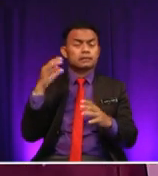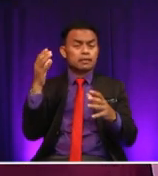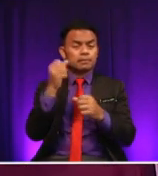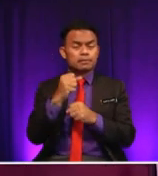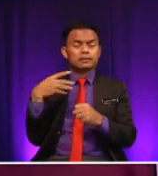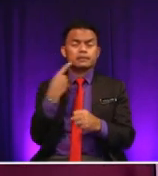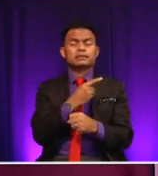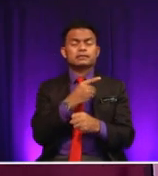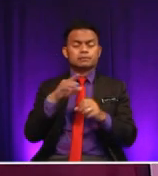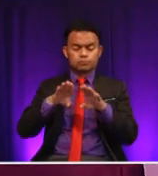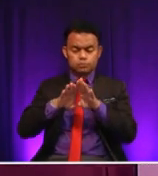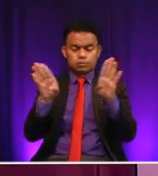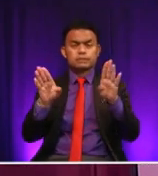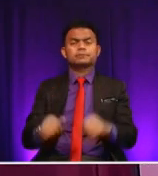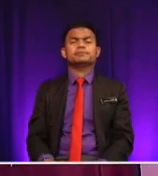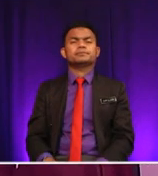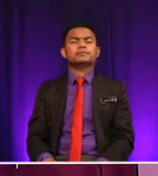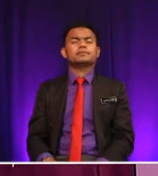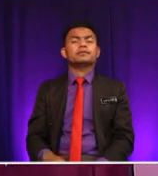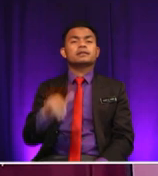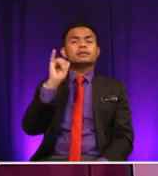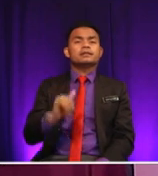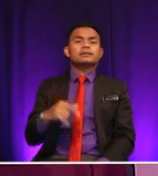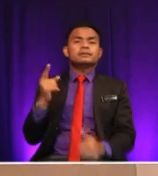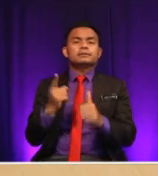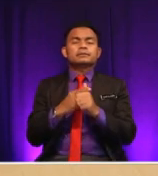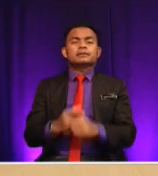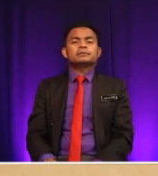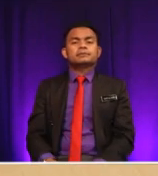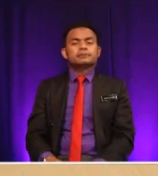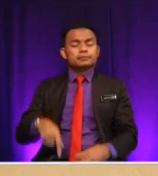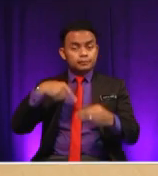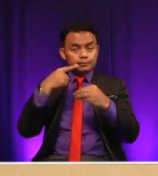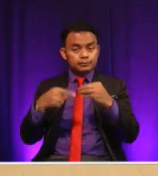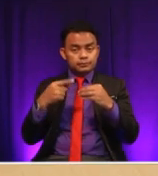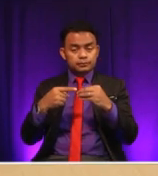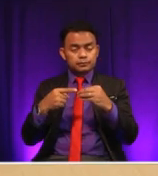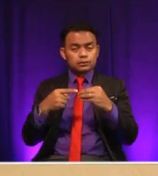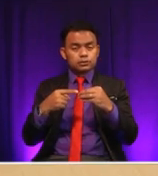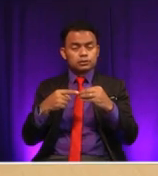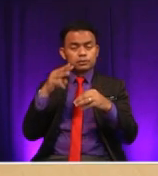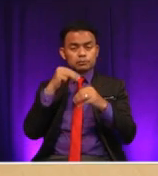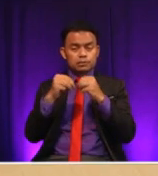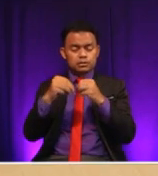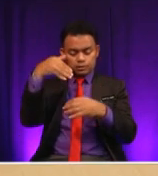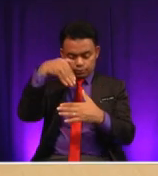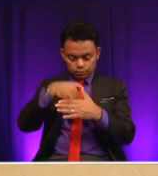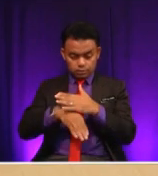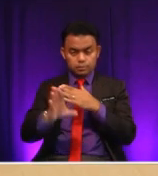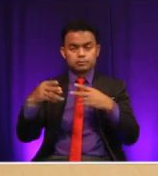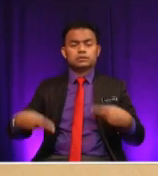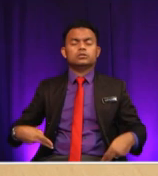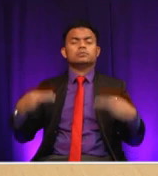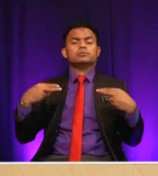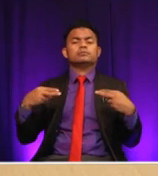melihat di sini kepada rangkap yang pertama Oke persoalan tentang kesengsaraan hidup Oke sekiranya